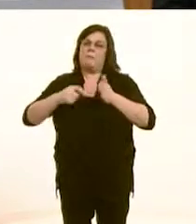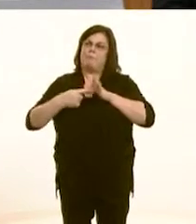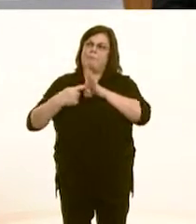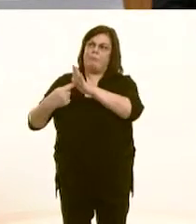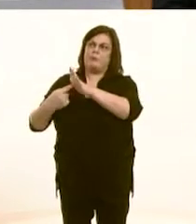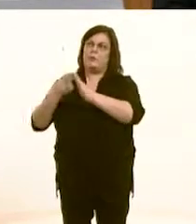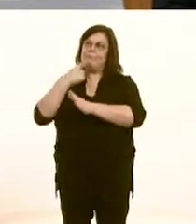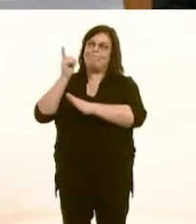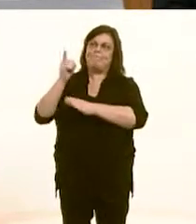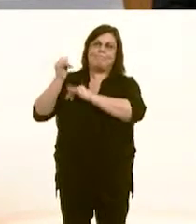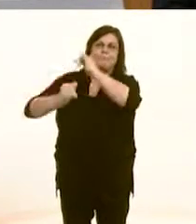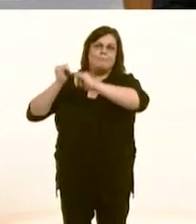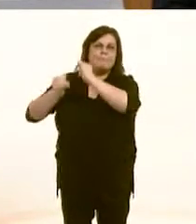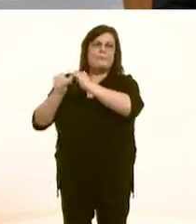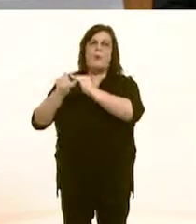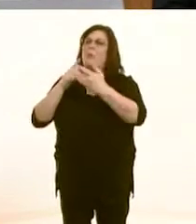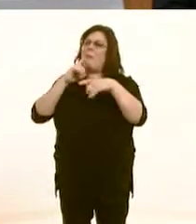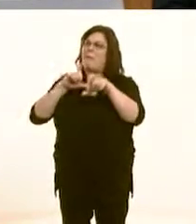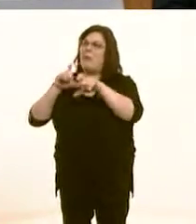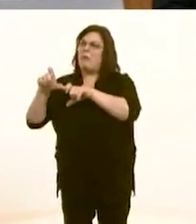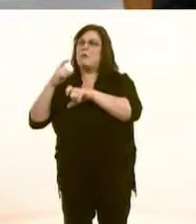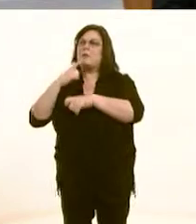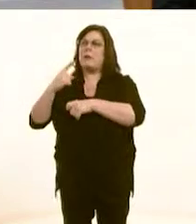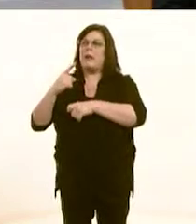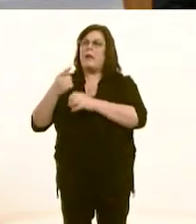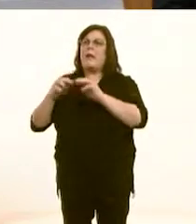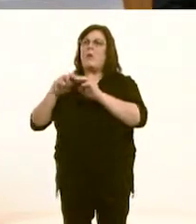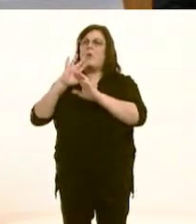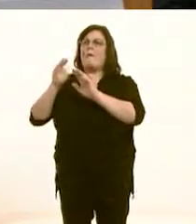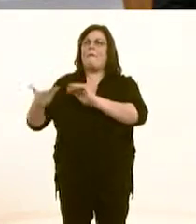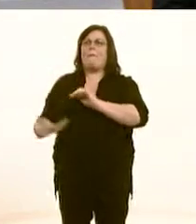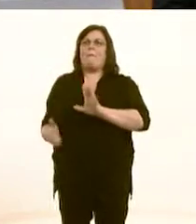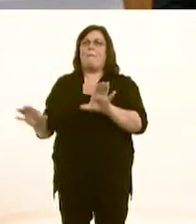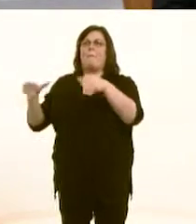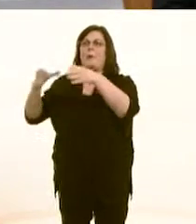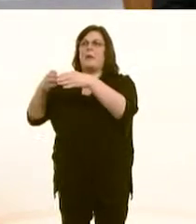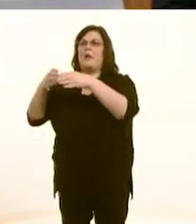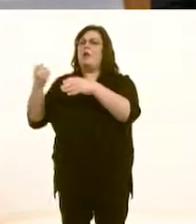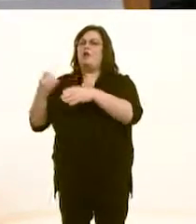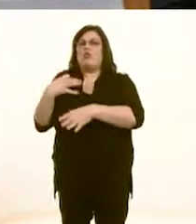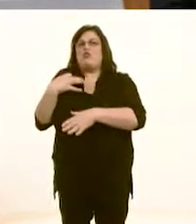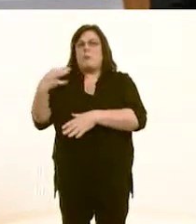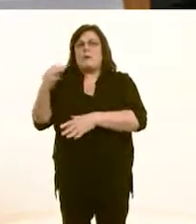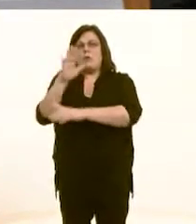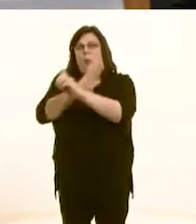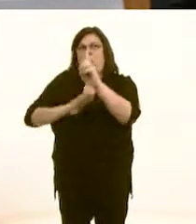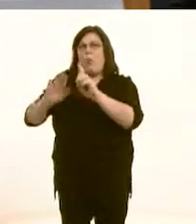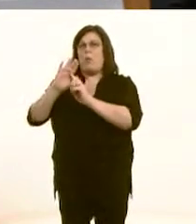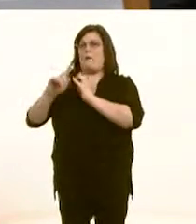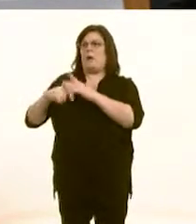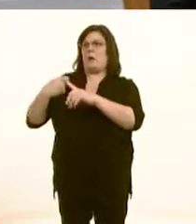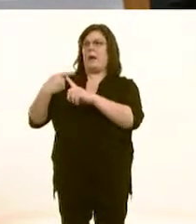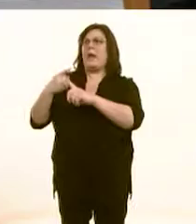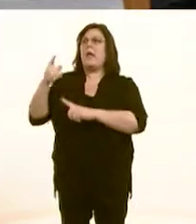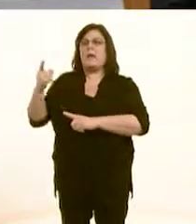sydd fod I weithredu dros y dynas yn un gyfan gwbl, bod y corff yna ddim yn gweithredu dros pobl